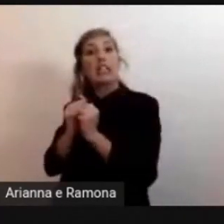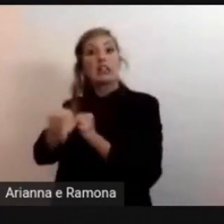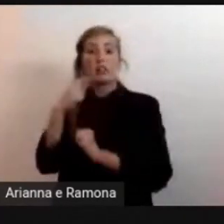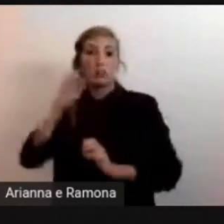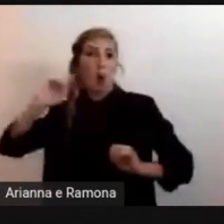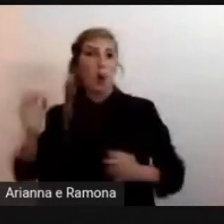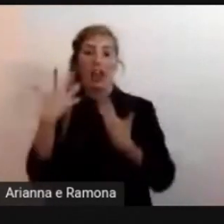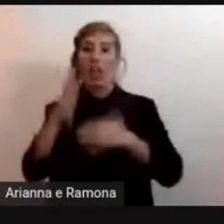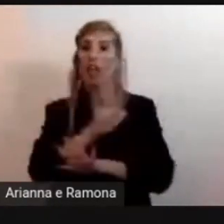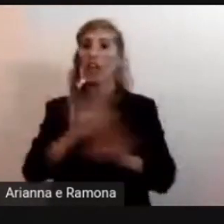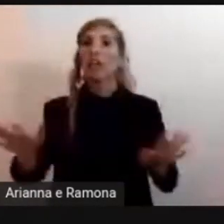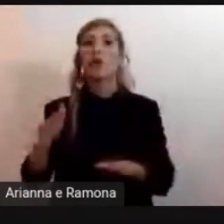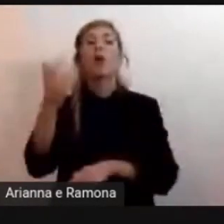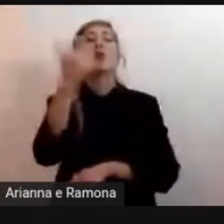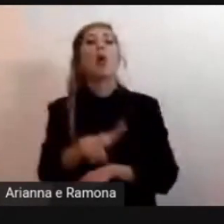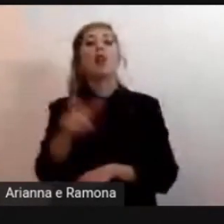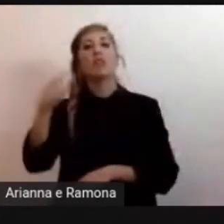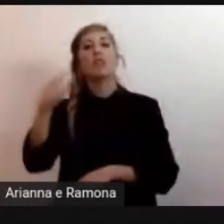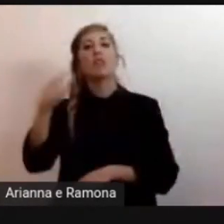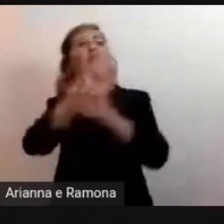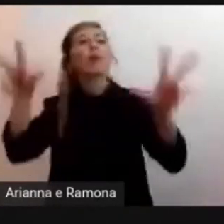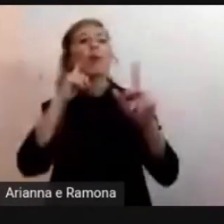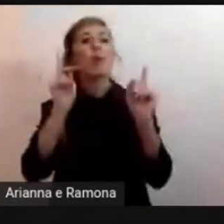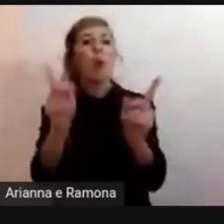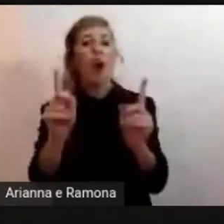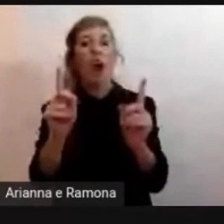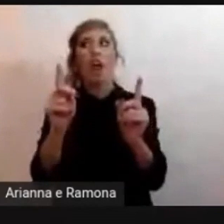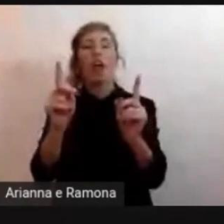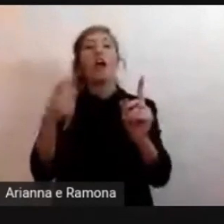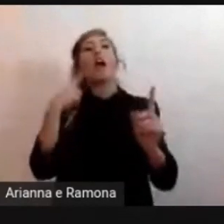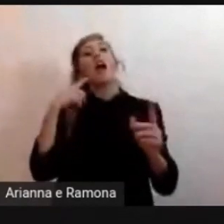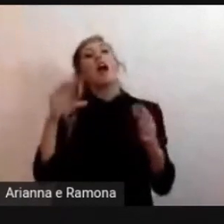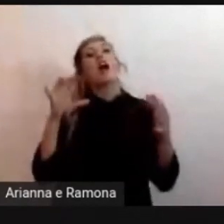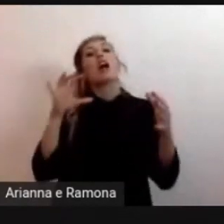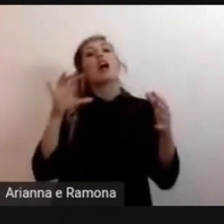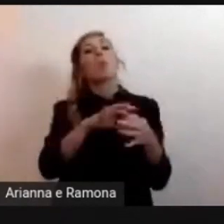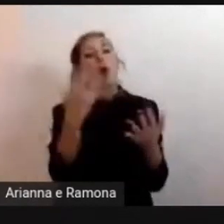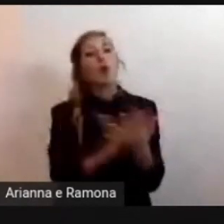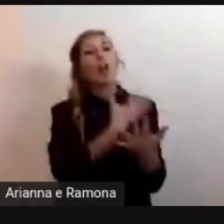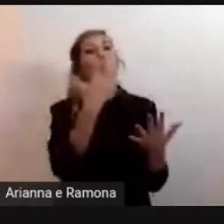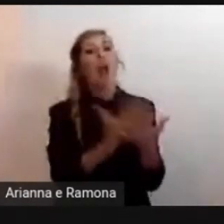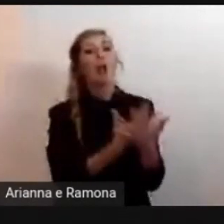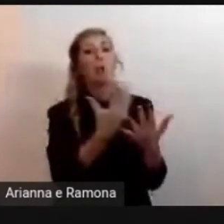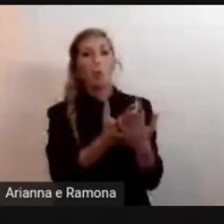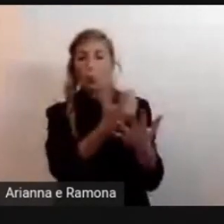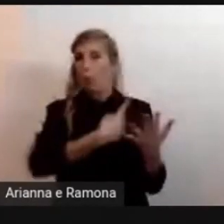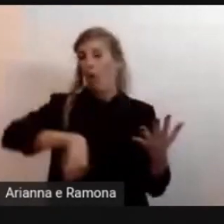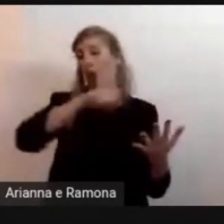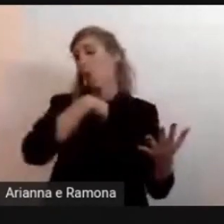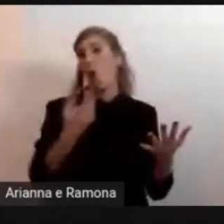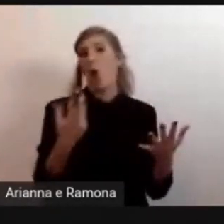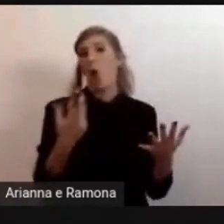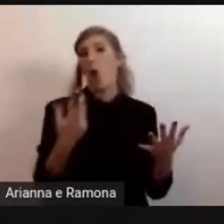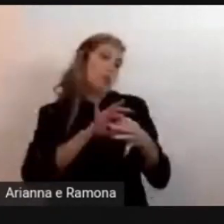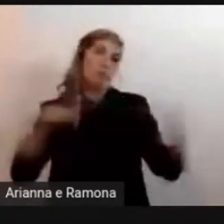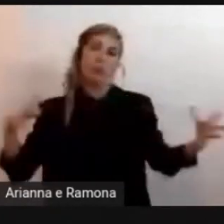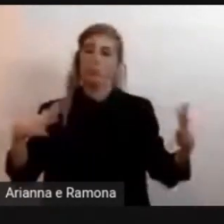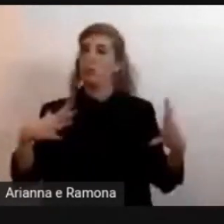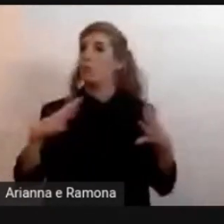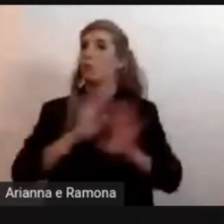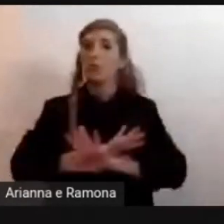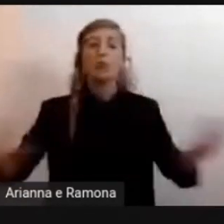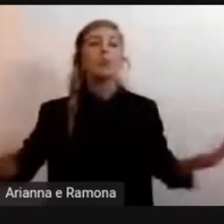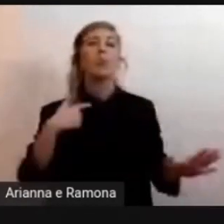cosa è la sua predicazione è il rapporto con la natura e lo vedremo pure se non abbiamo invitato